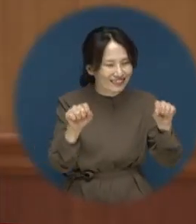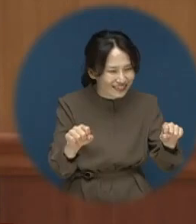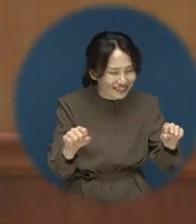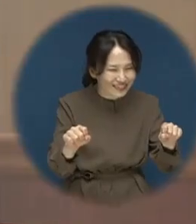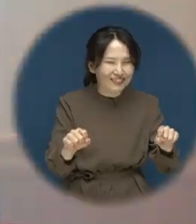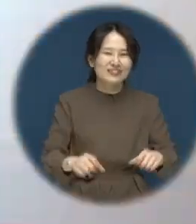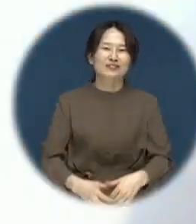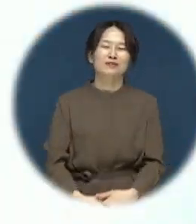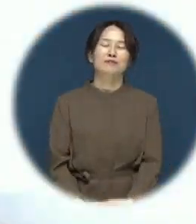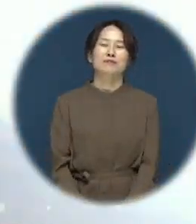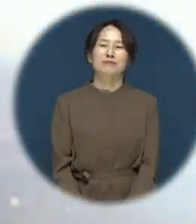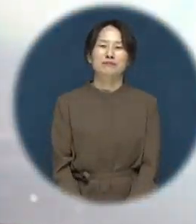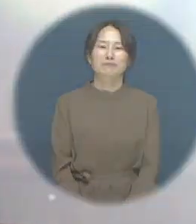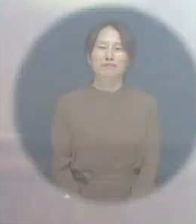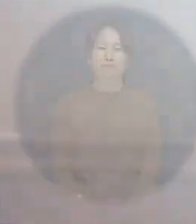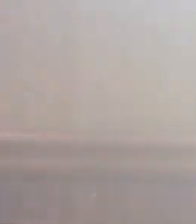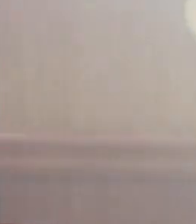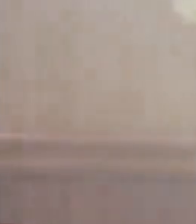네.